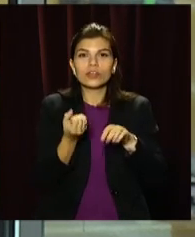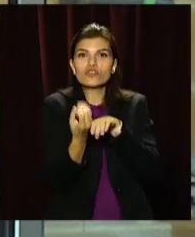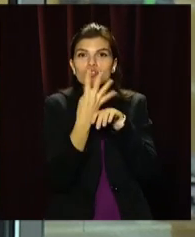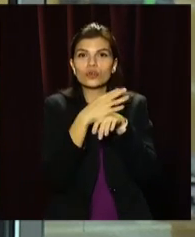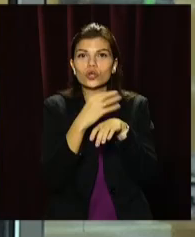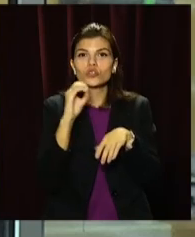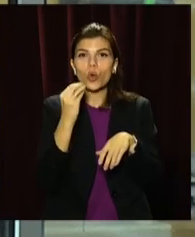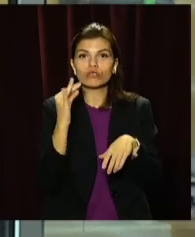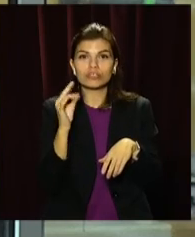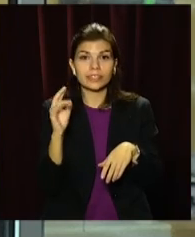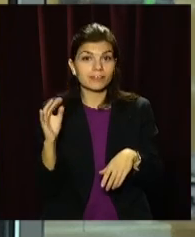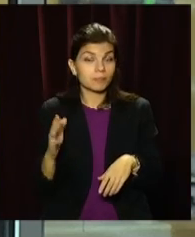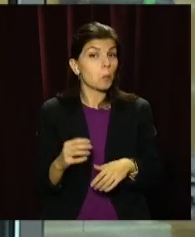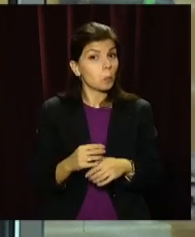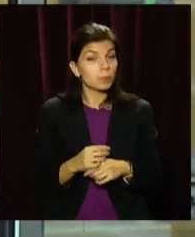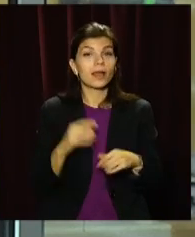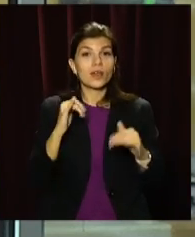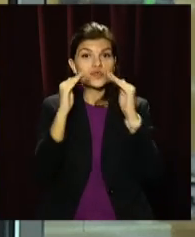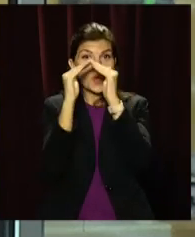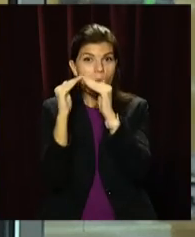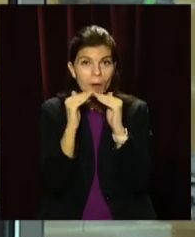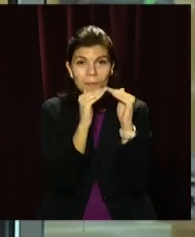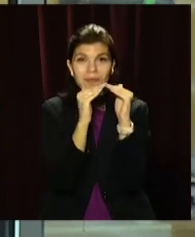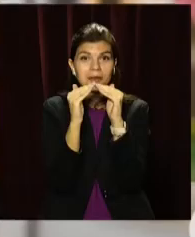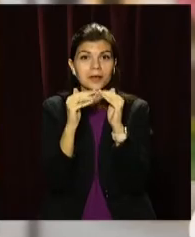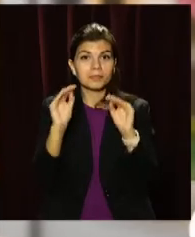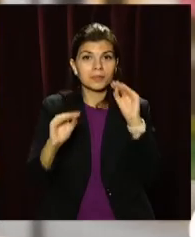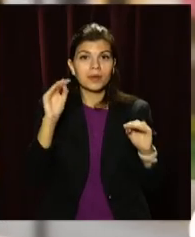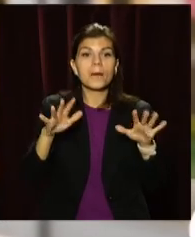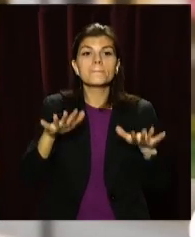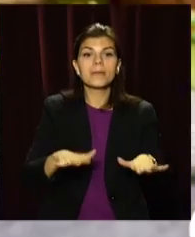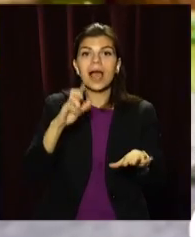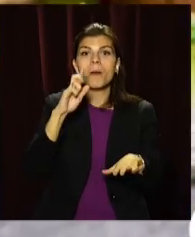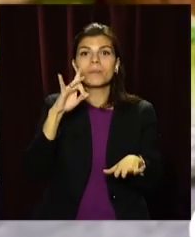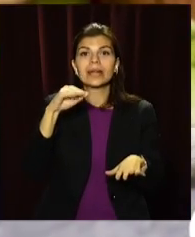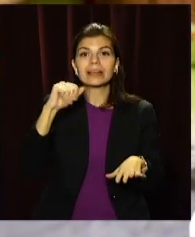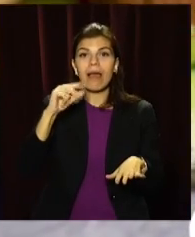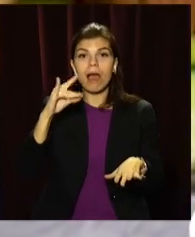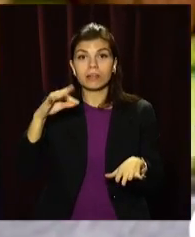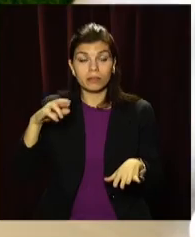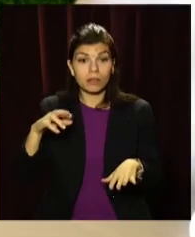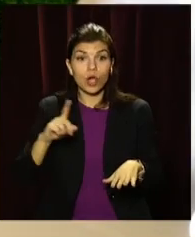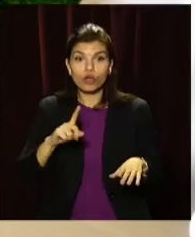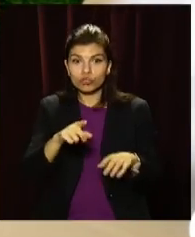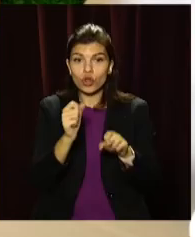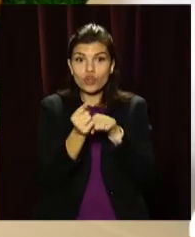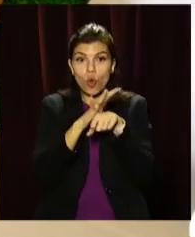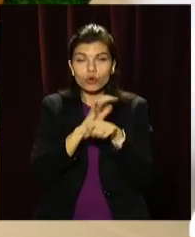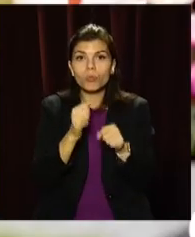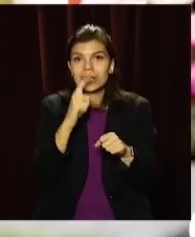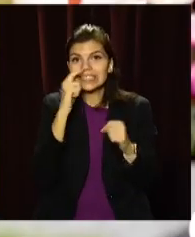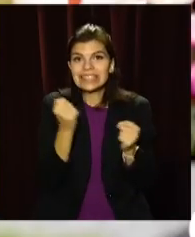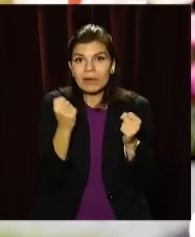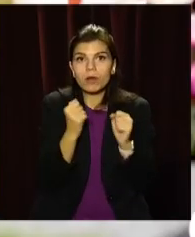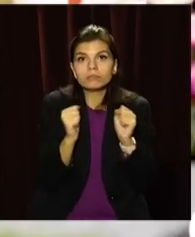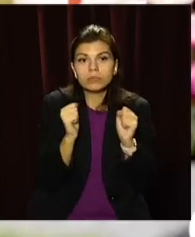парк відпочинку з будиночками для колючих гостей створили у Британії, щоб їжаки могли комфортно перезимувати, пише